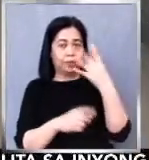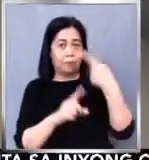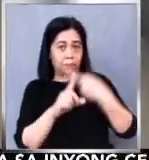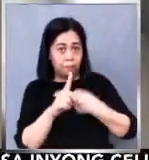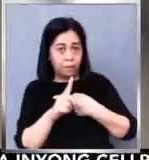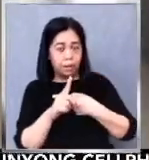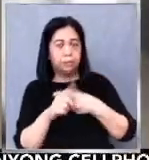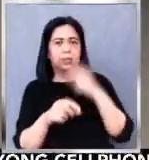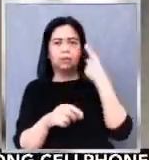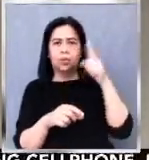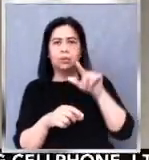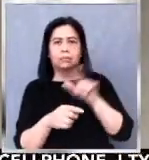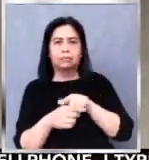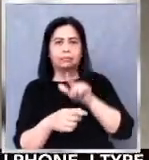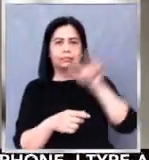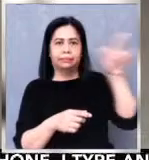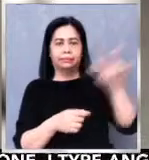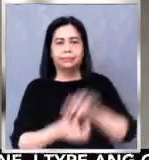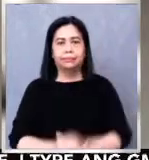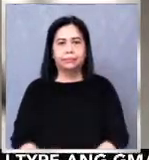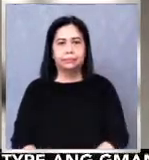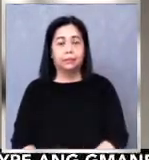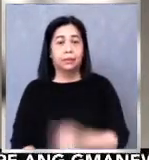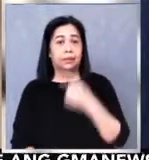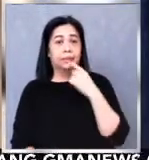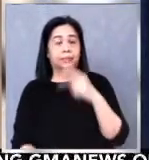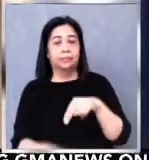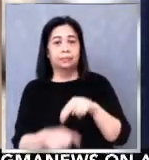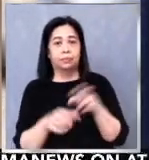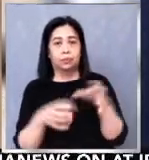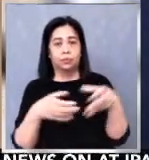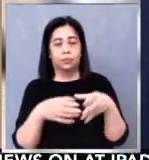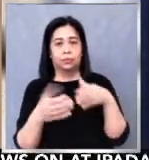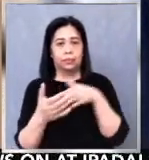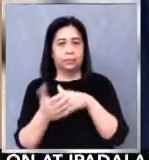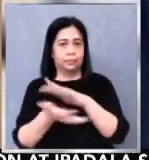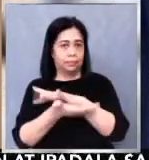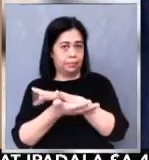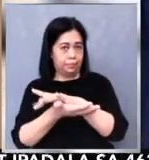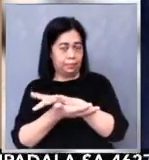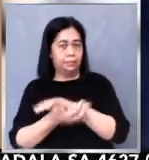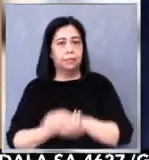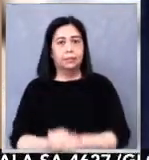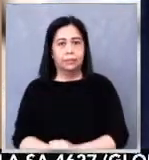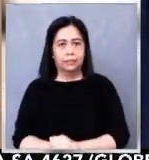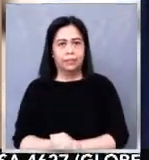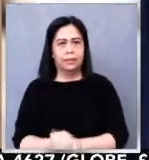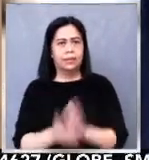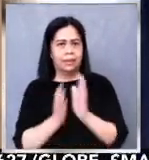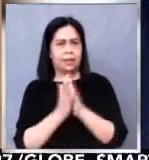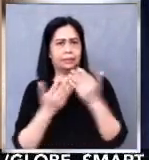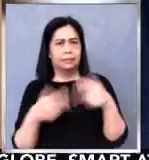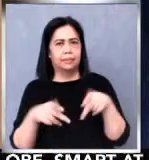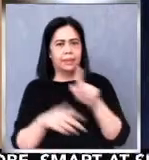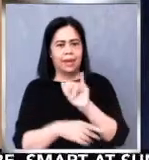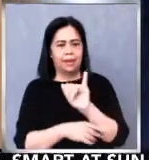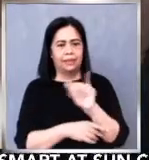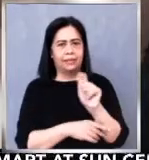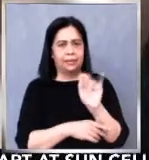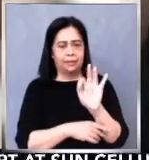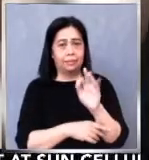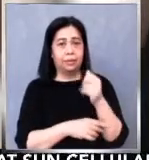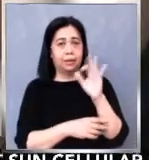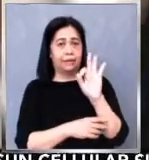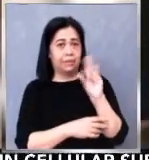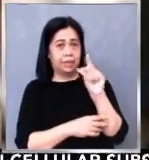kanilang deployment. Ayon sa National Task Force Against COVID-19, hiniling na ng IATF sa Food and Drug